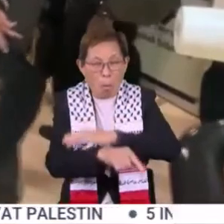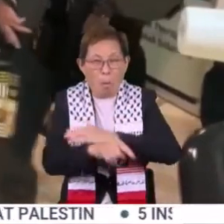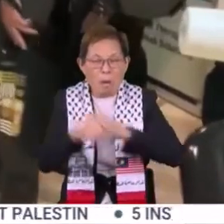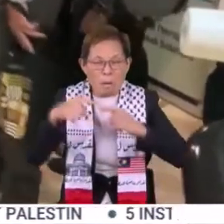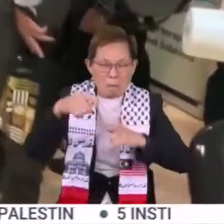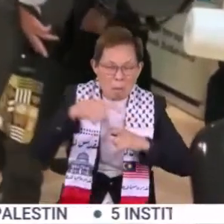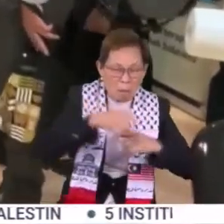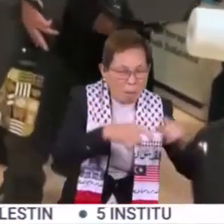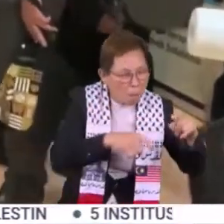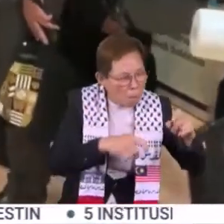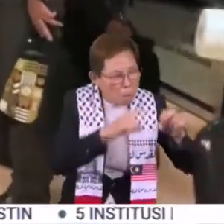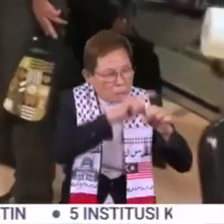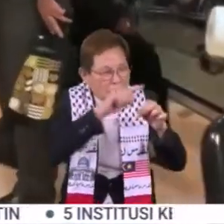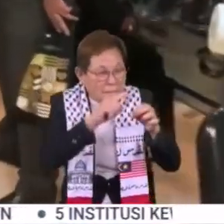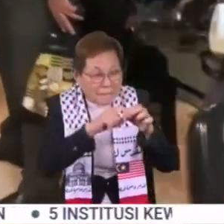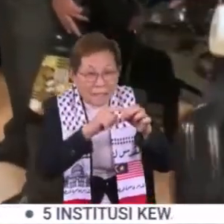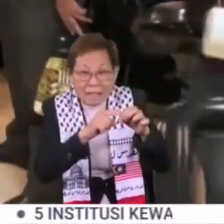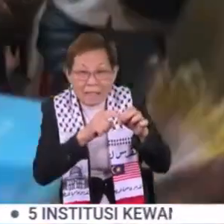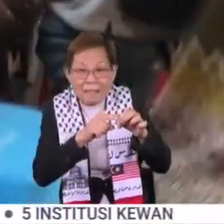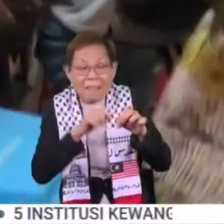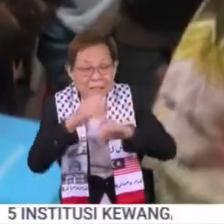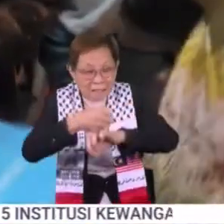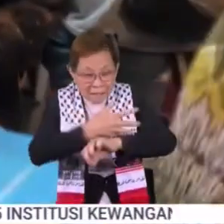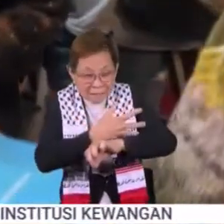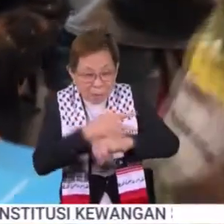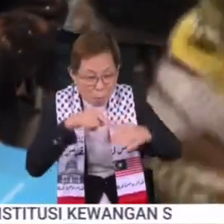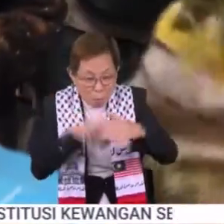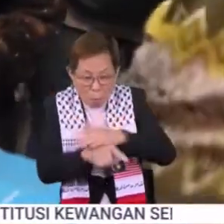kanser dengan lebih tepat dan pantas